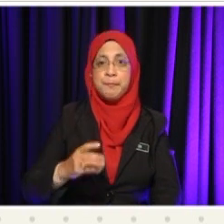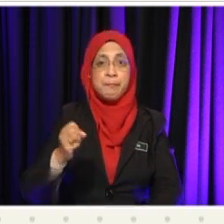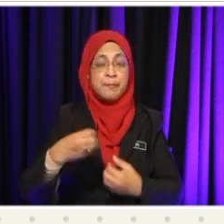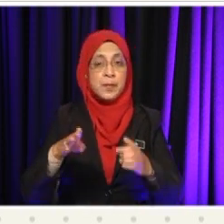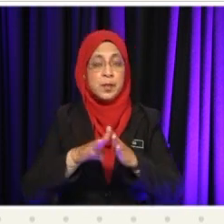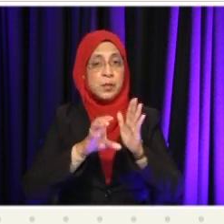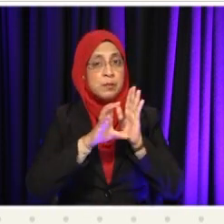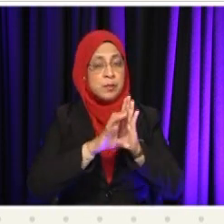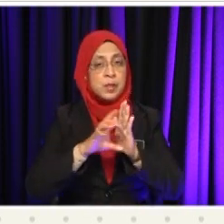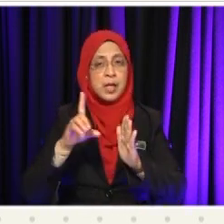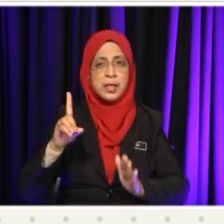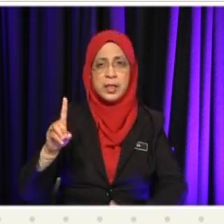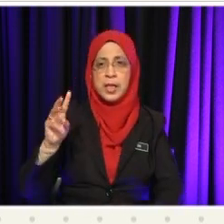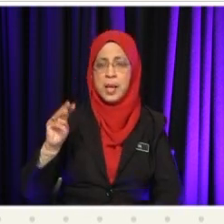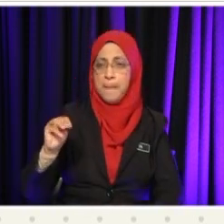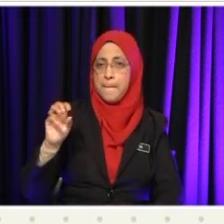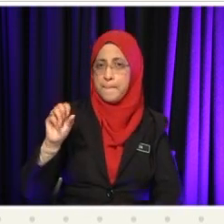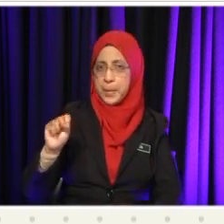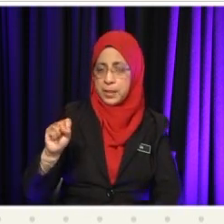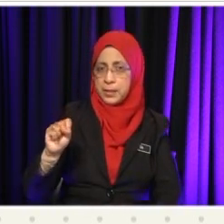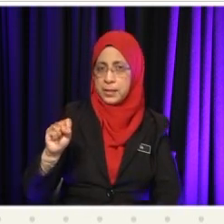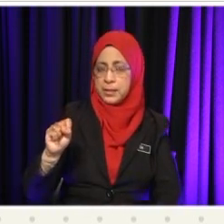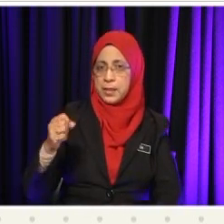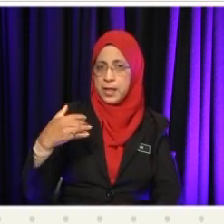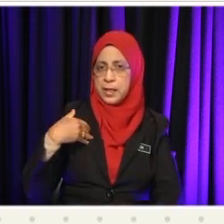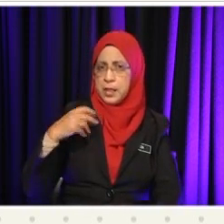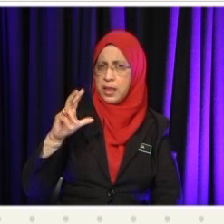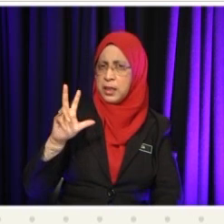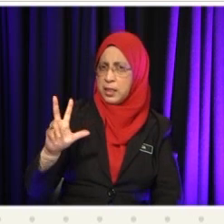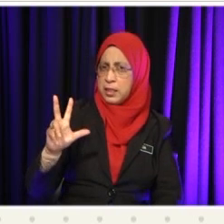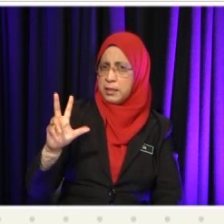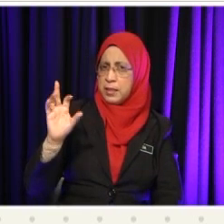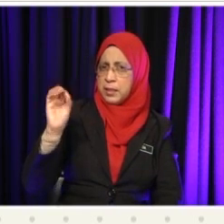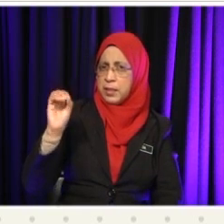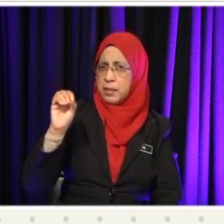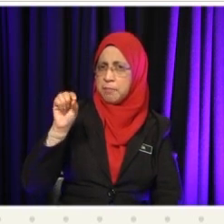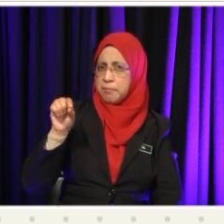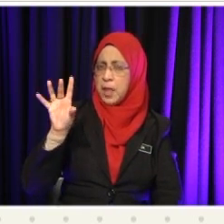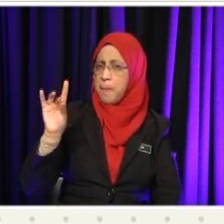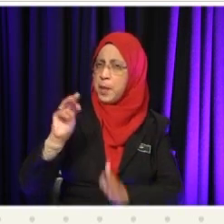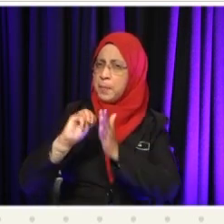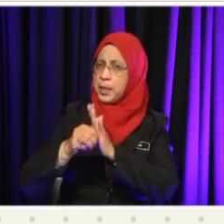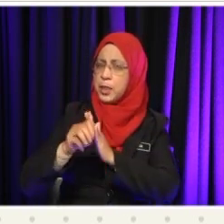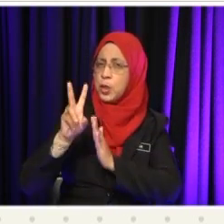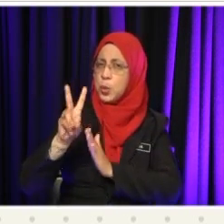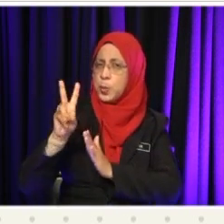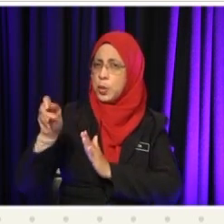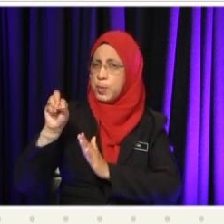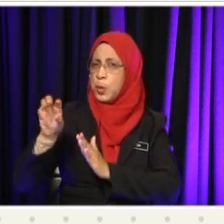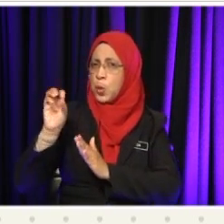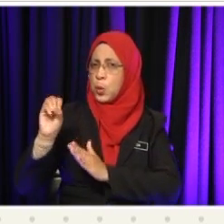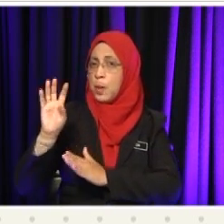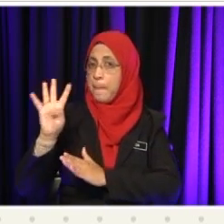di MS ada tiga darjo 8 menit 22.04